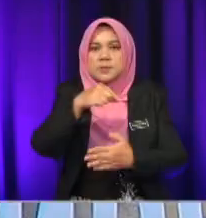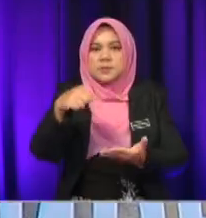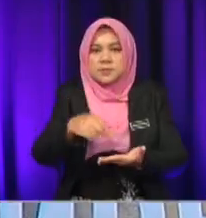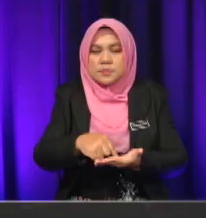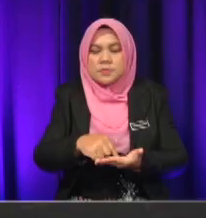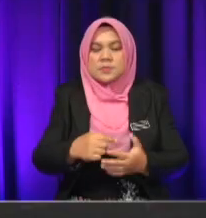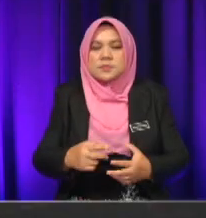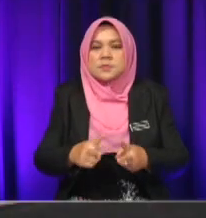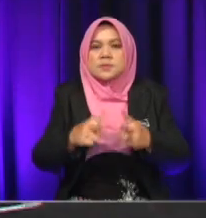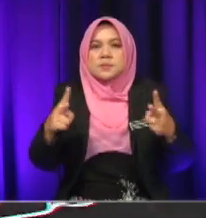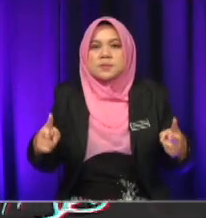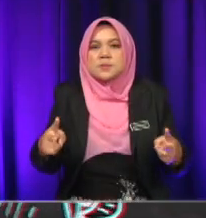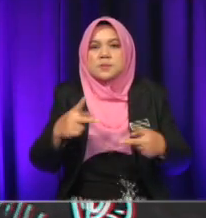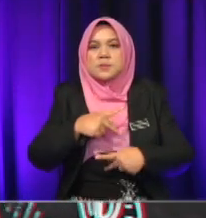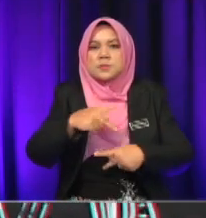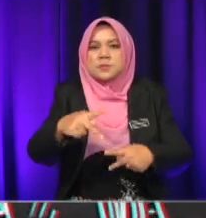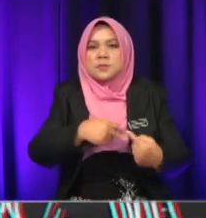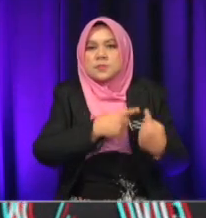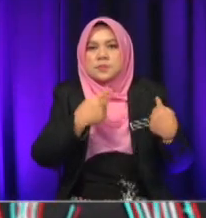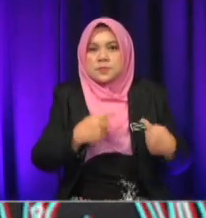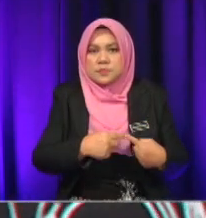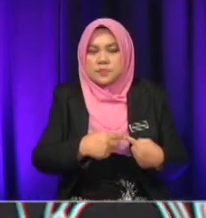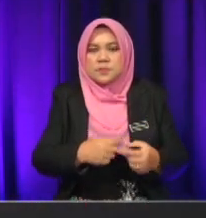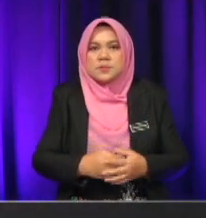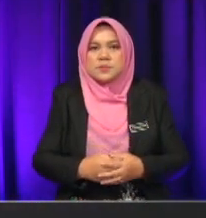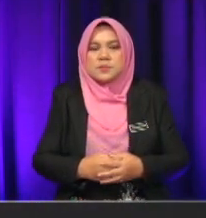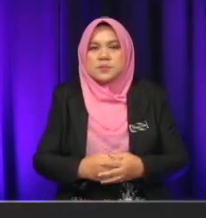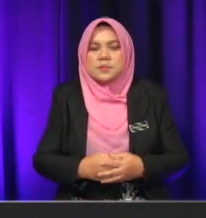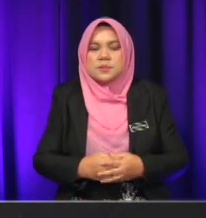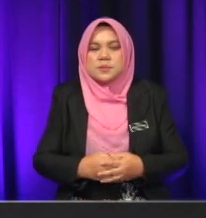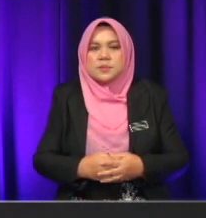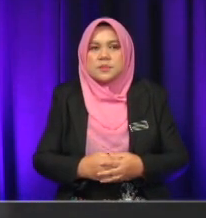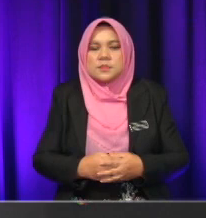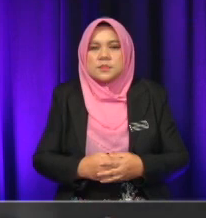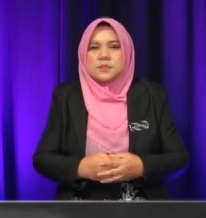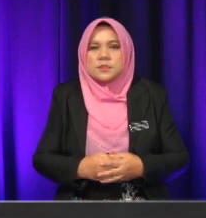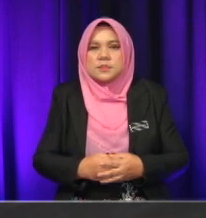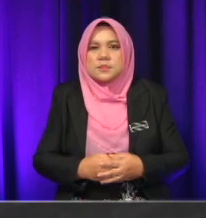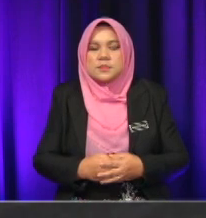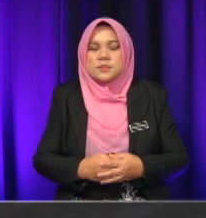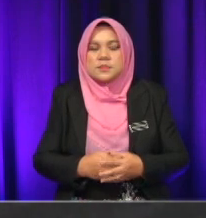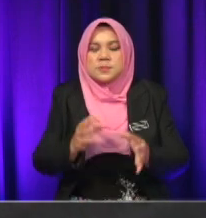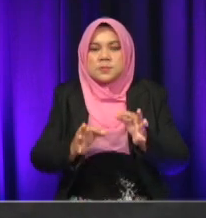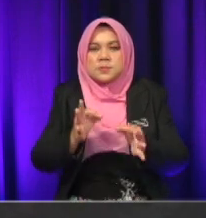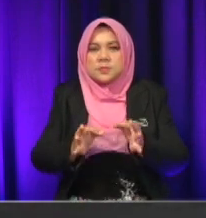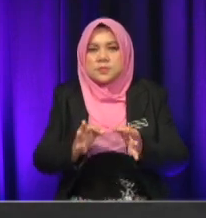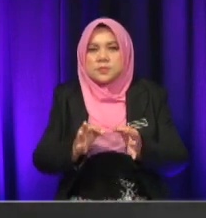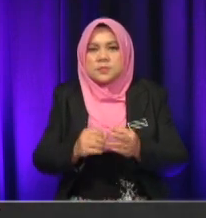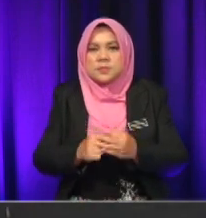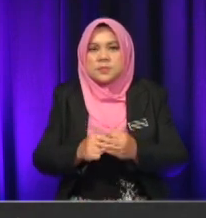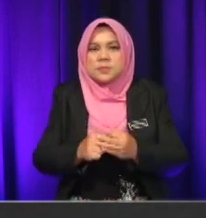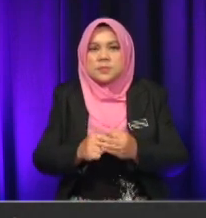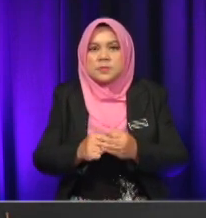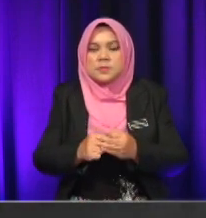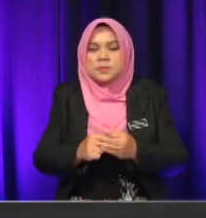hari ini sangat berpuas hati dengan pencapaian Syafika dalam kelas kita hari ini. Okey, kalaulah